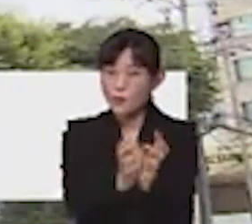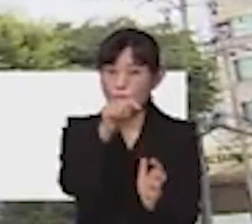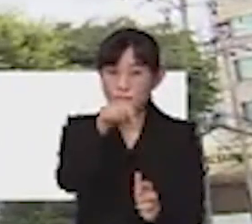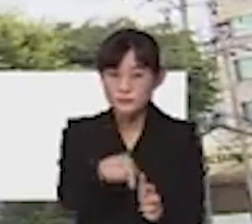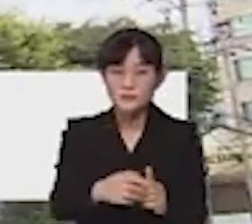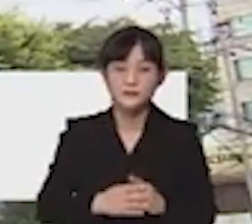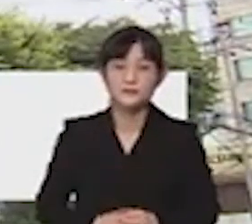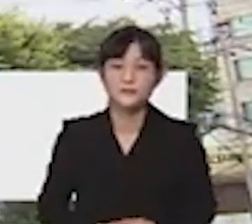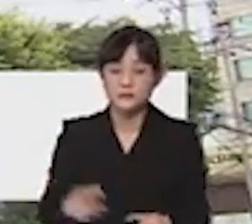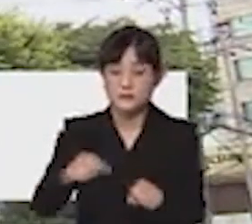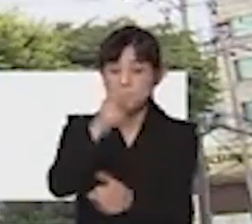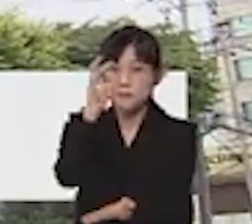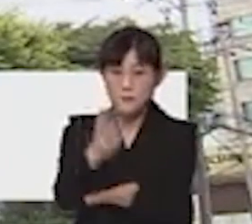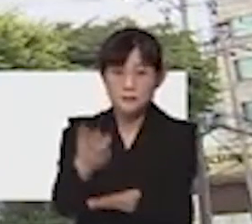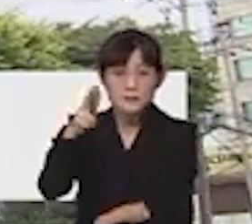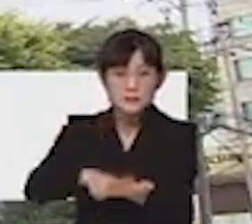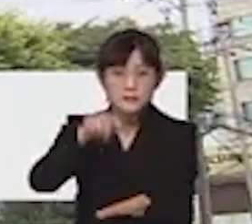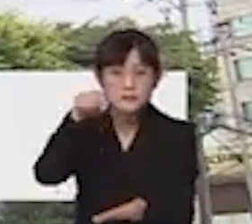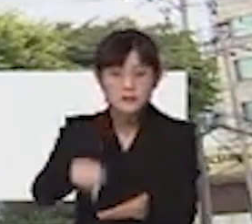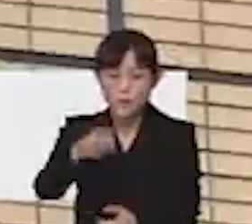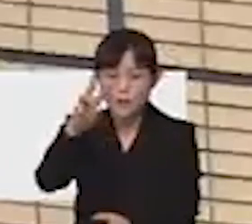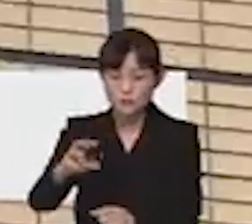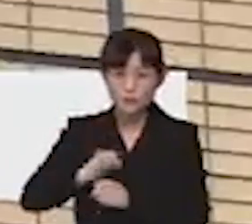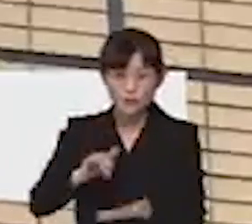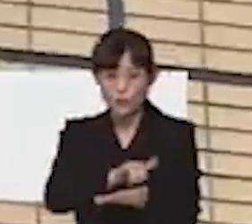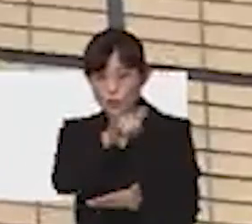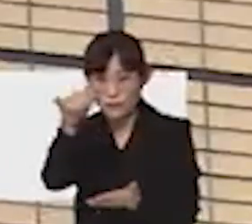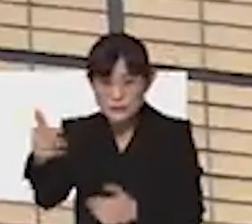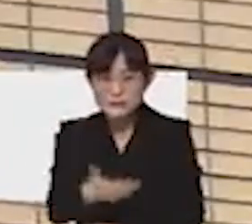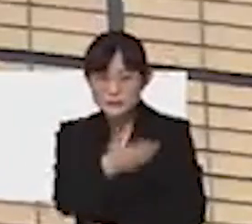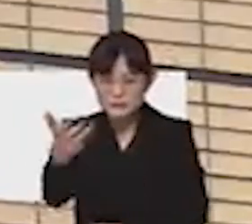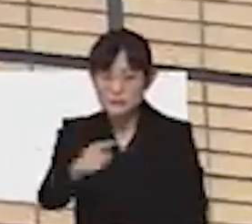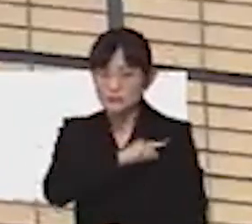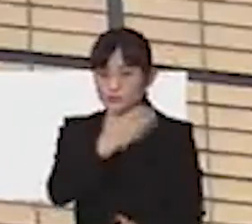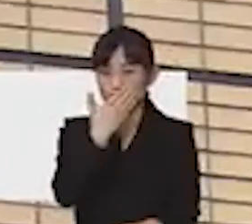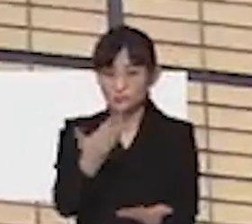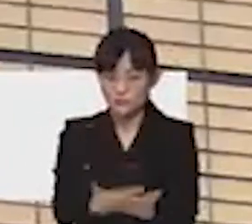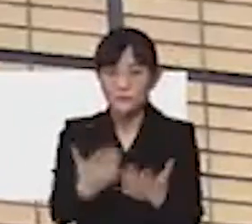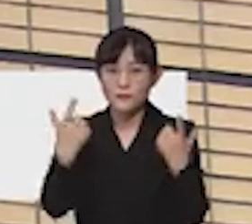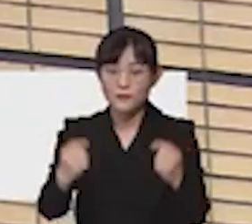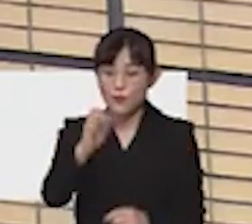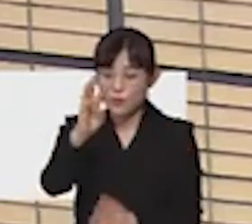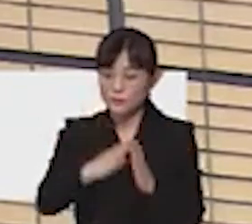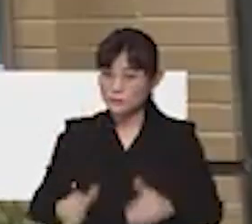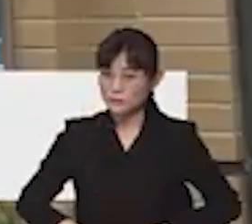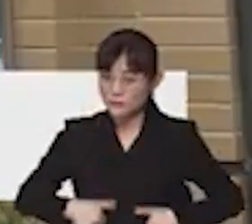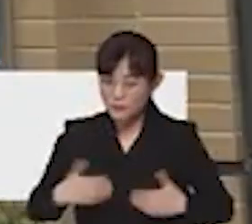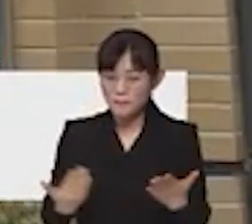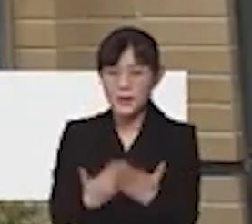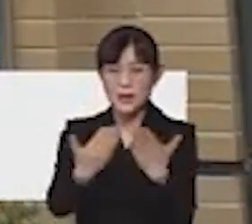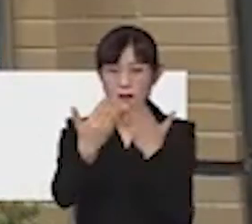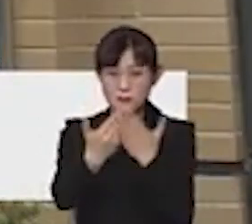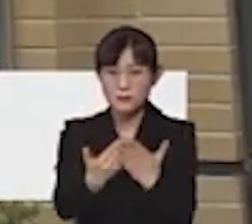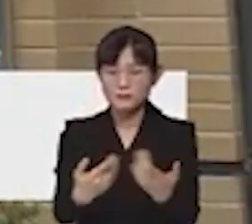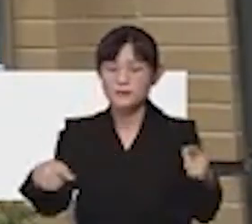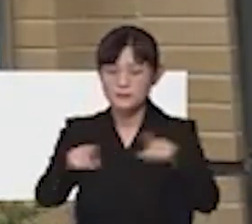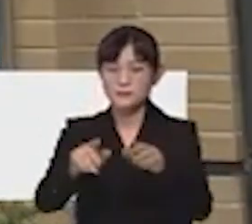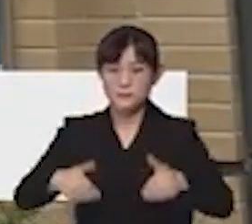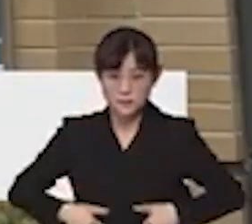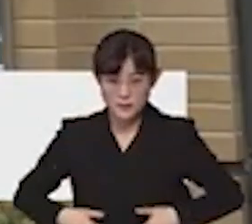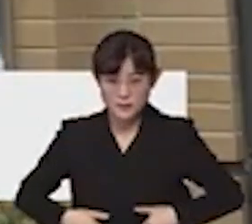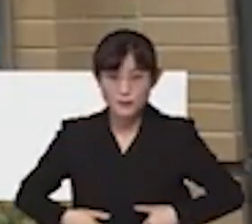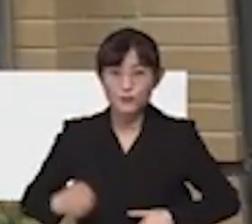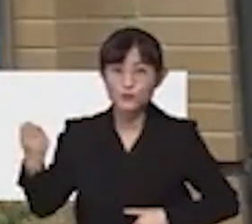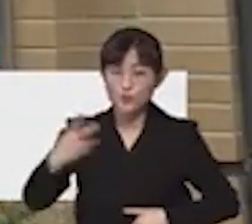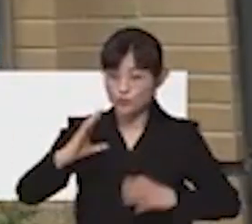내고 특별법 제정은 광주 군공항 이전을 위한 첫 관문이자 광주와 전남 지역 간 상생을 위한 현안이며